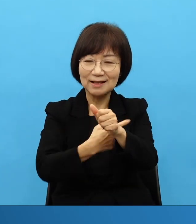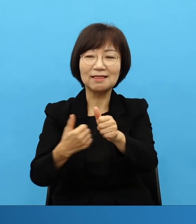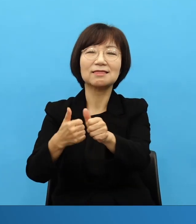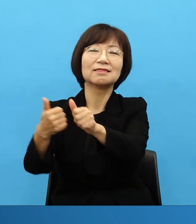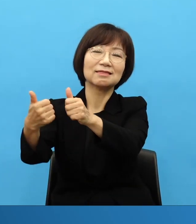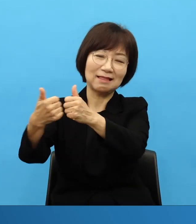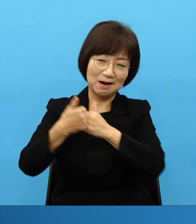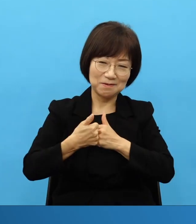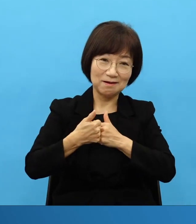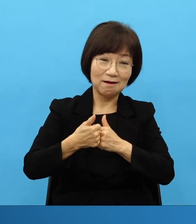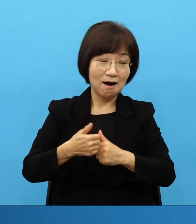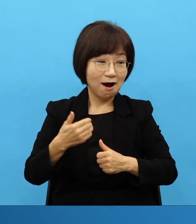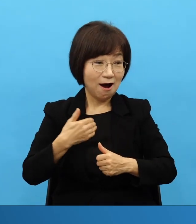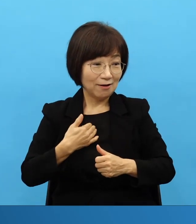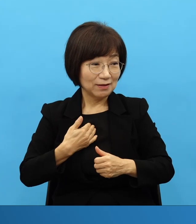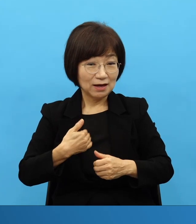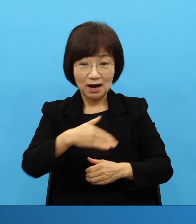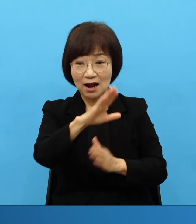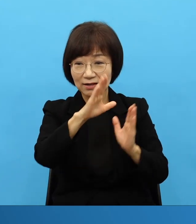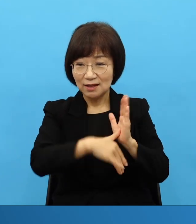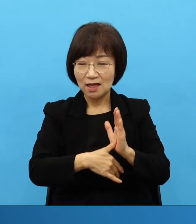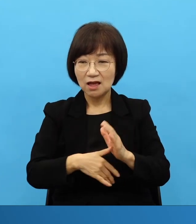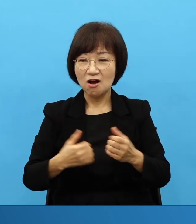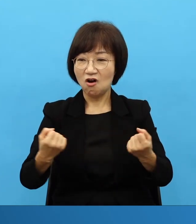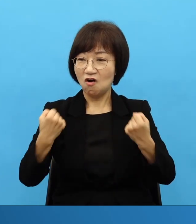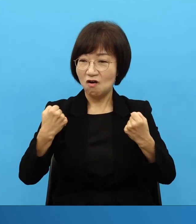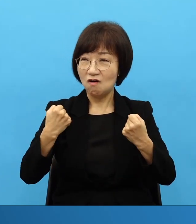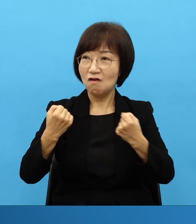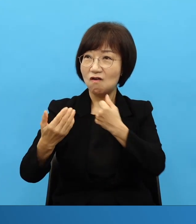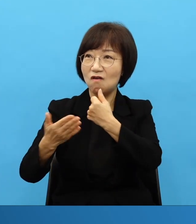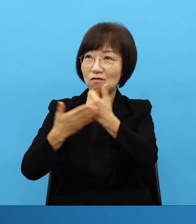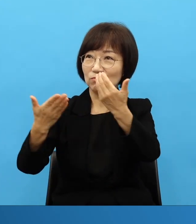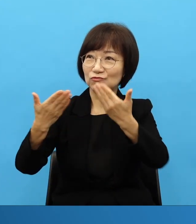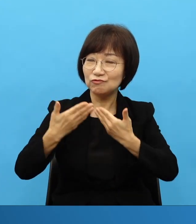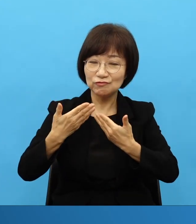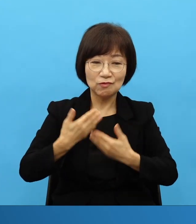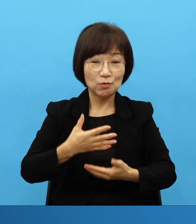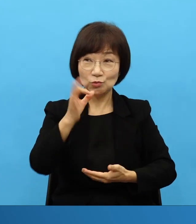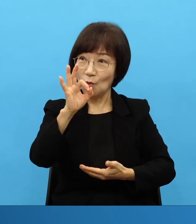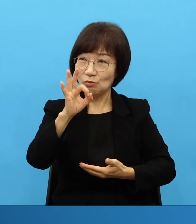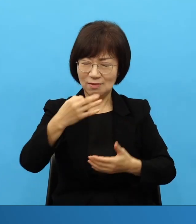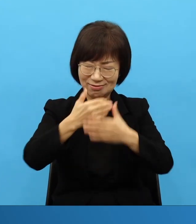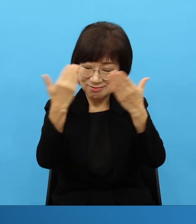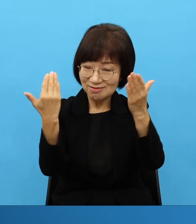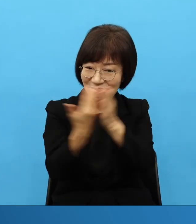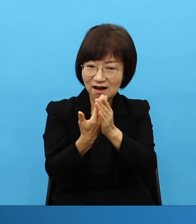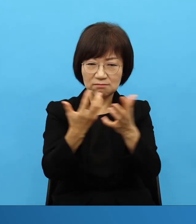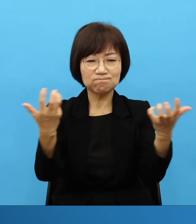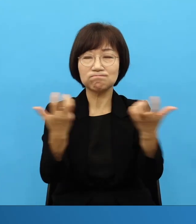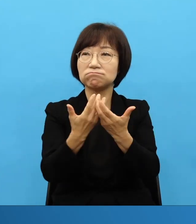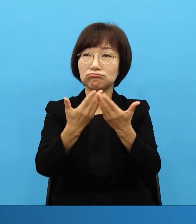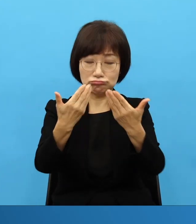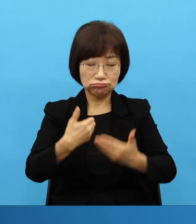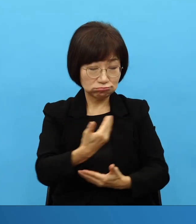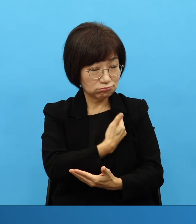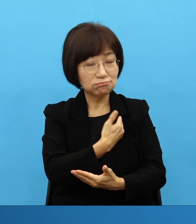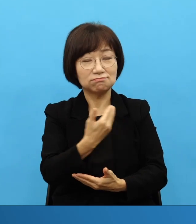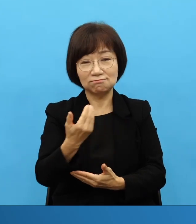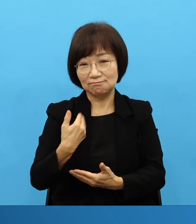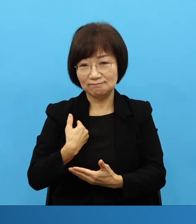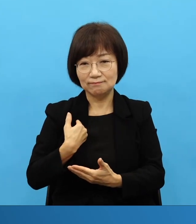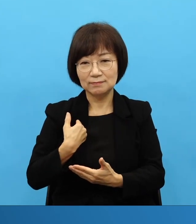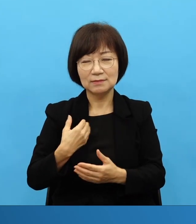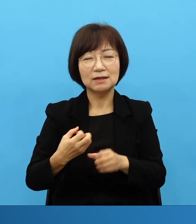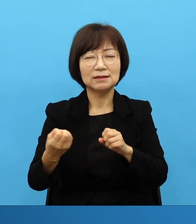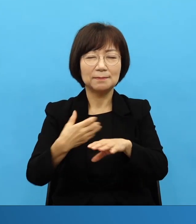건강도 우리 가는데 뭐 물질도 모든 거 하나님이 싹 따라오죠. My health, the wealth, whatever we had to do, God completely allowed these